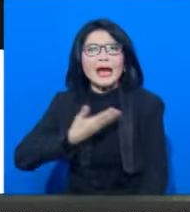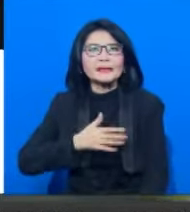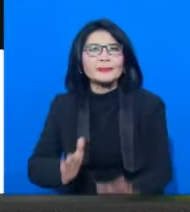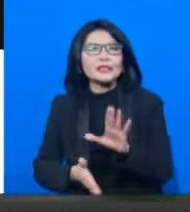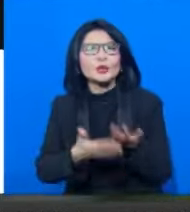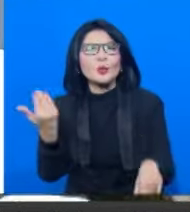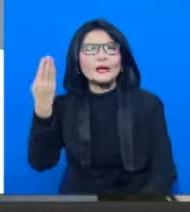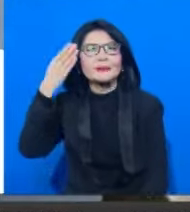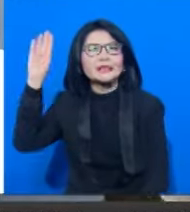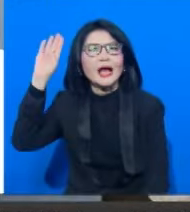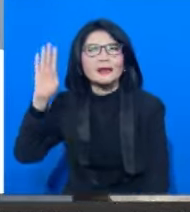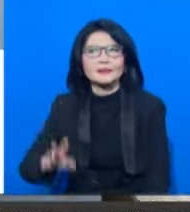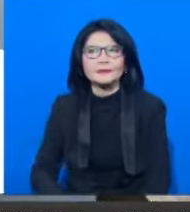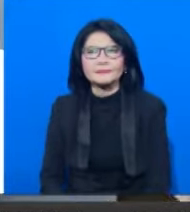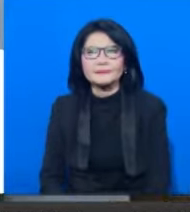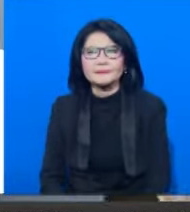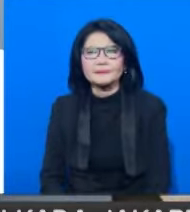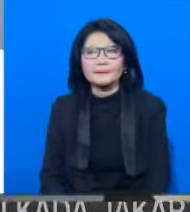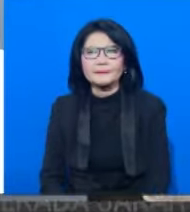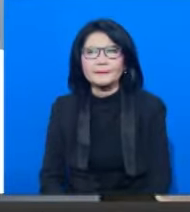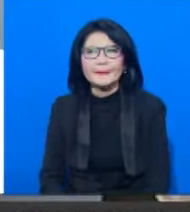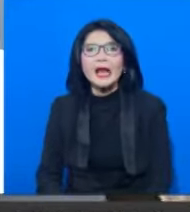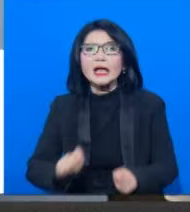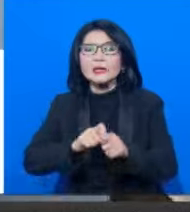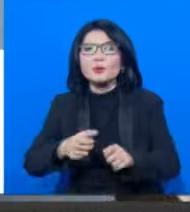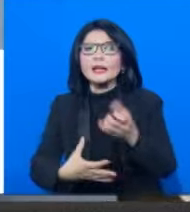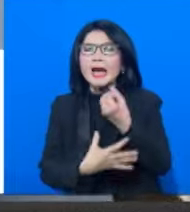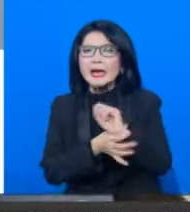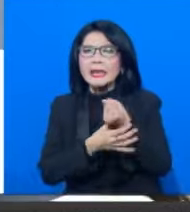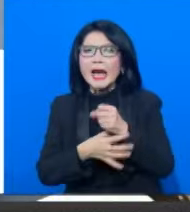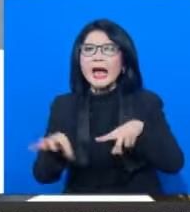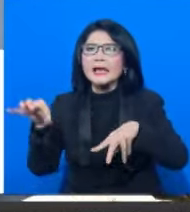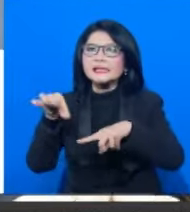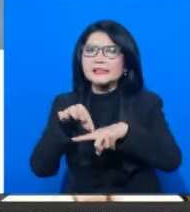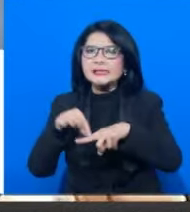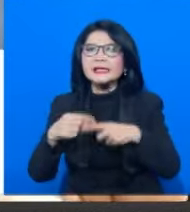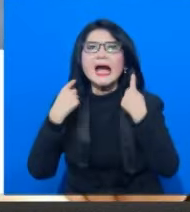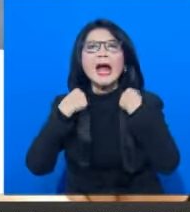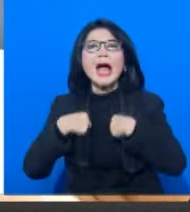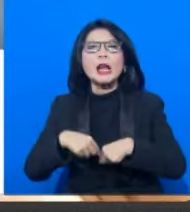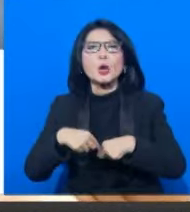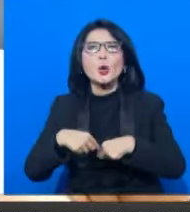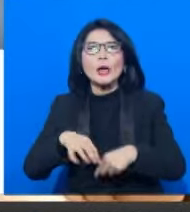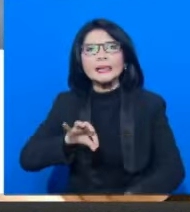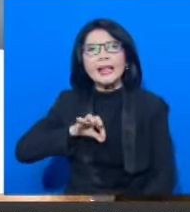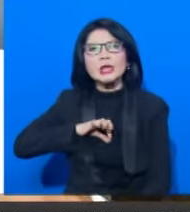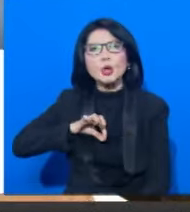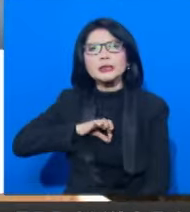Blitar. Dibuat perhiasannya gelang, cincin, kalung, terus sama